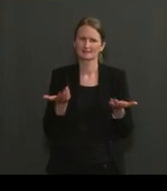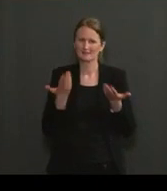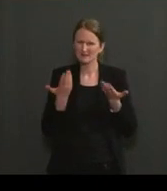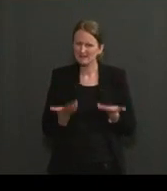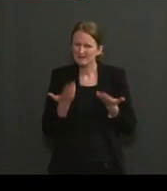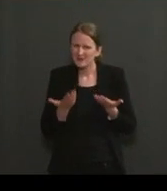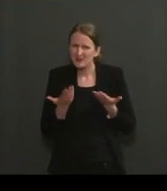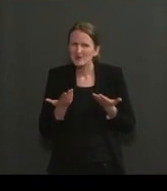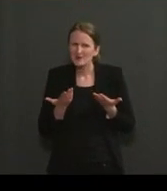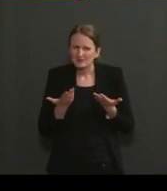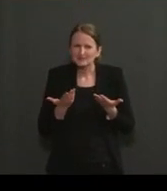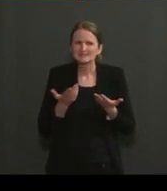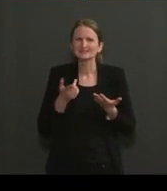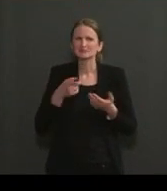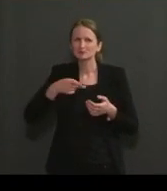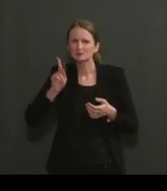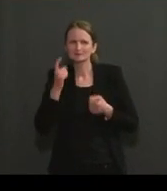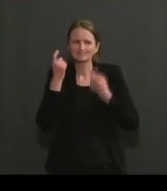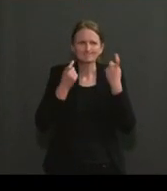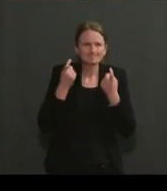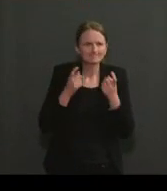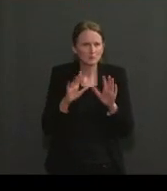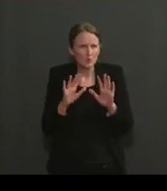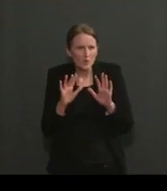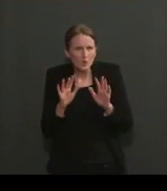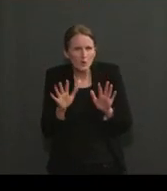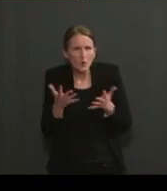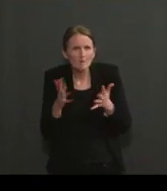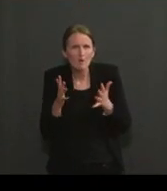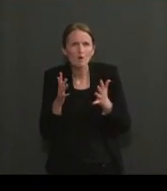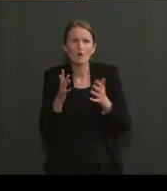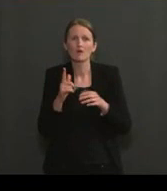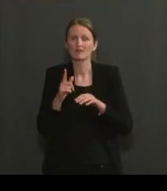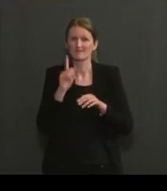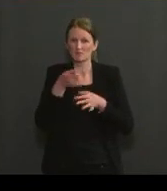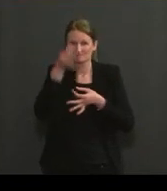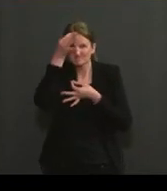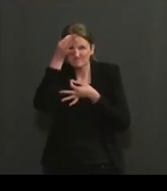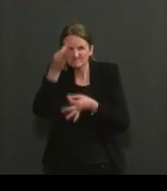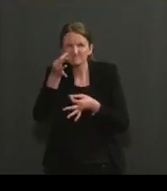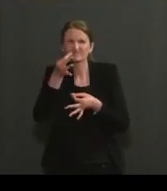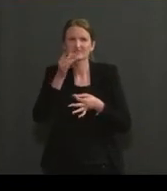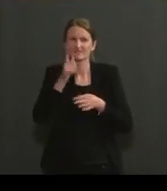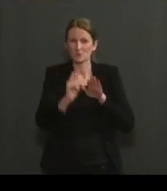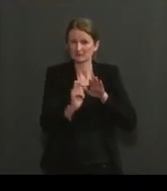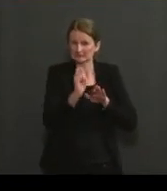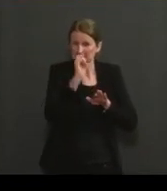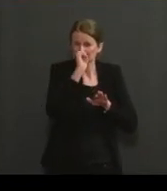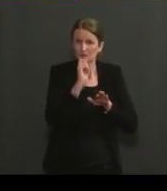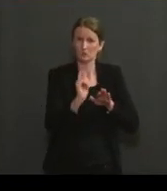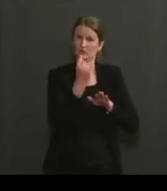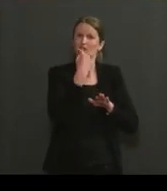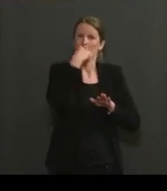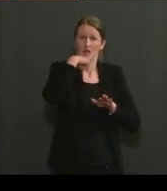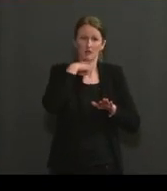échantillon, de prélever au niveau profond, au niveau de l'arrière du nez ou au niveau du pharynx, toutes choses